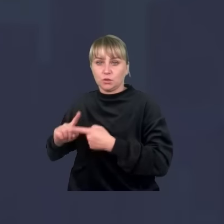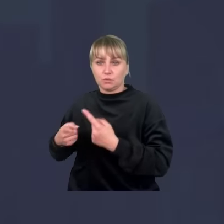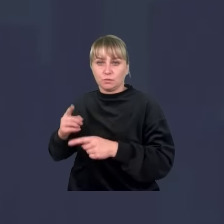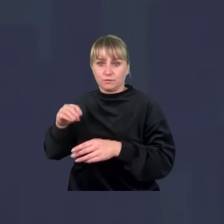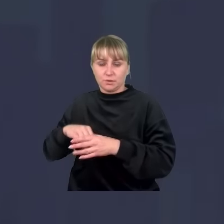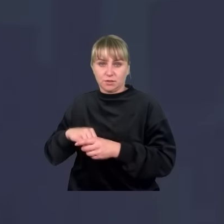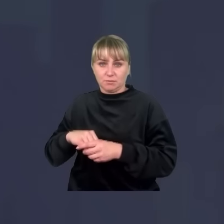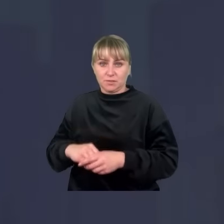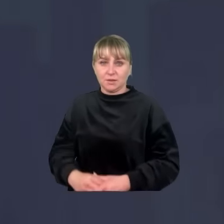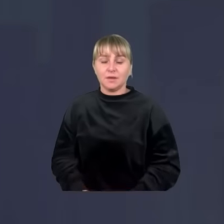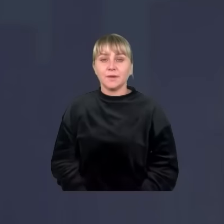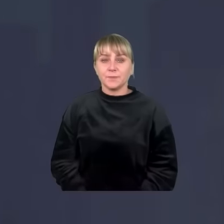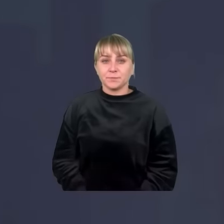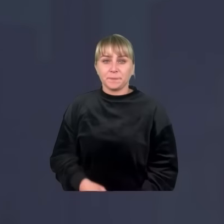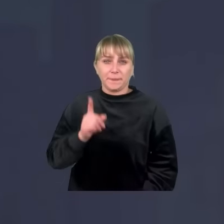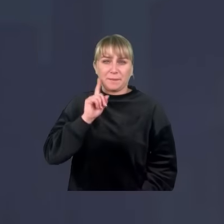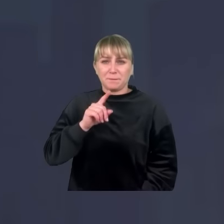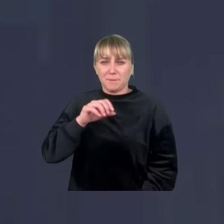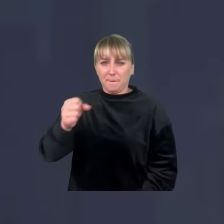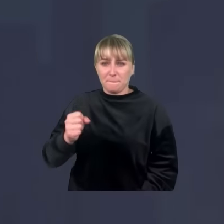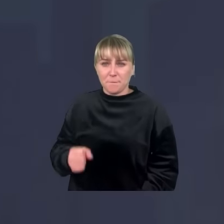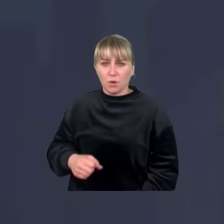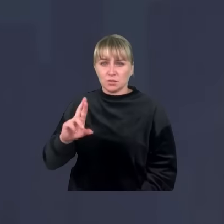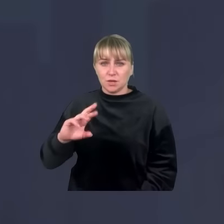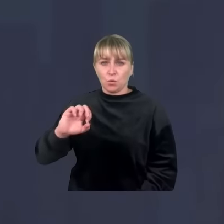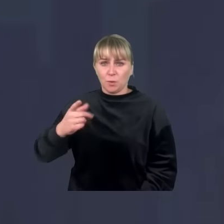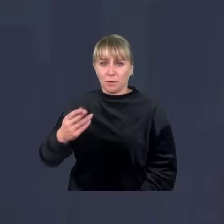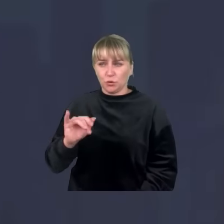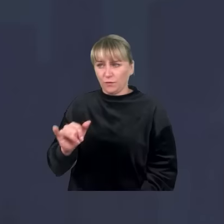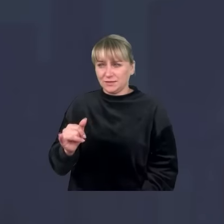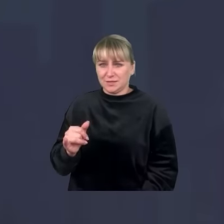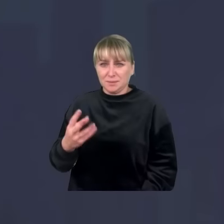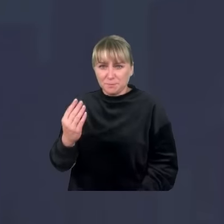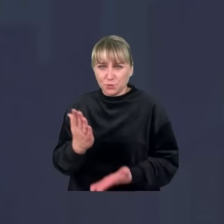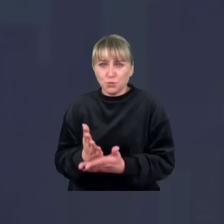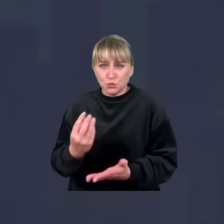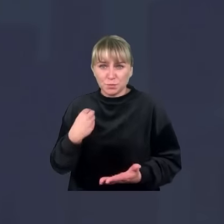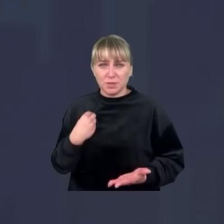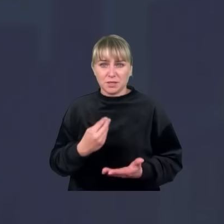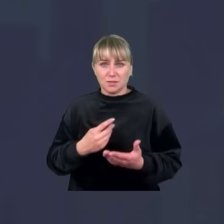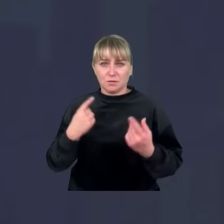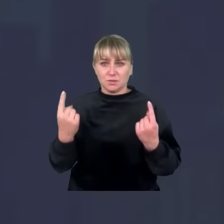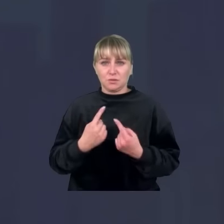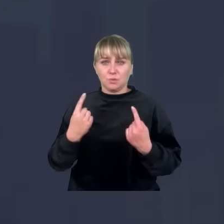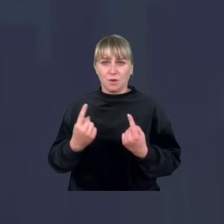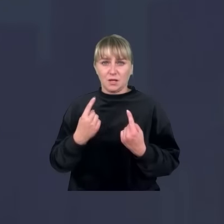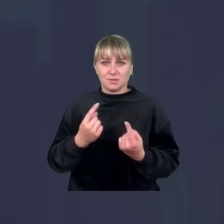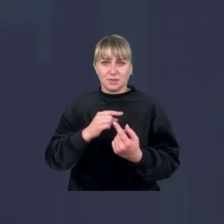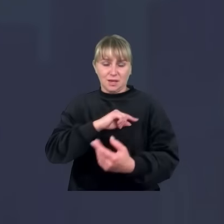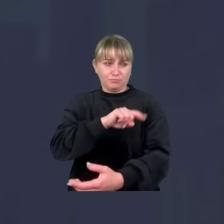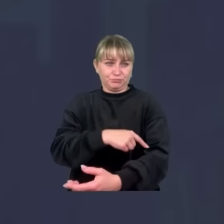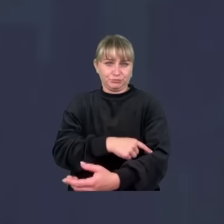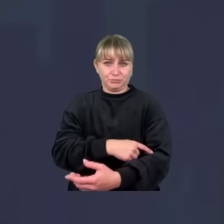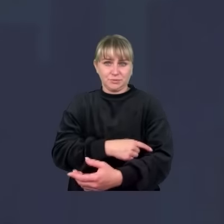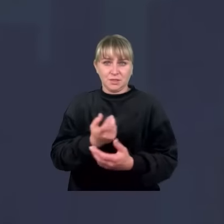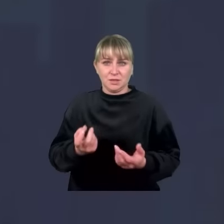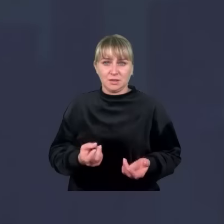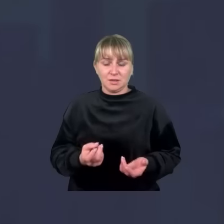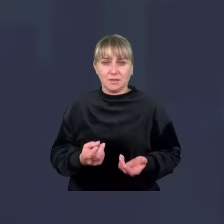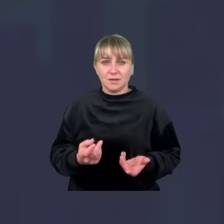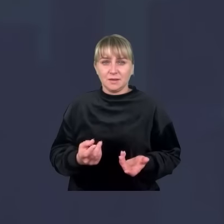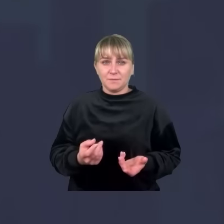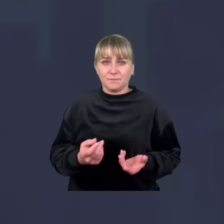żeby pan poseł Marcin Romanowski się stawił, bo przychodził do prokuratury i były takie sytuacje po tym pierwszym uchyleniu immunitetu, jest skutecznym skądinąd,